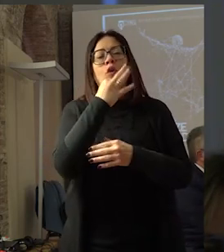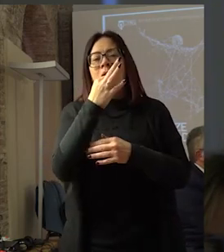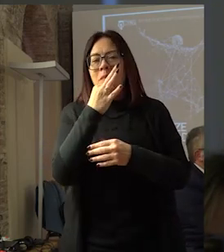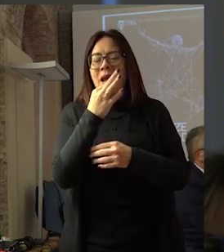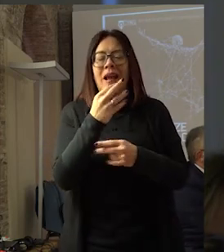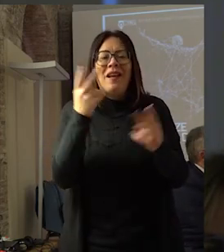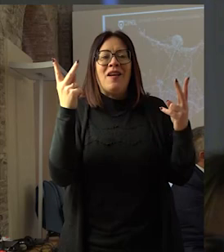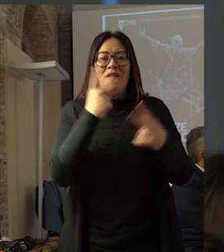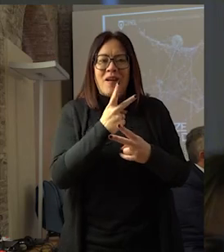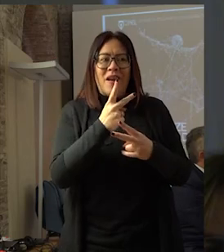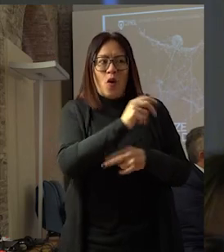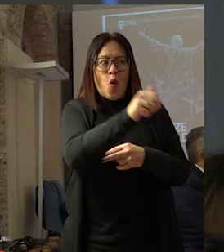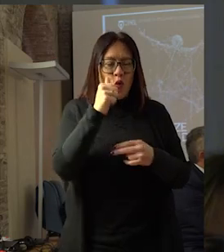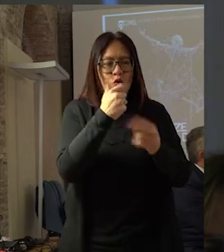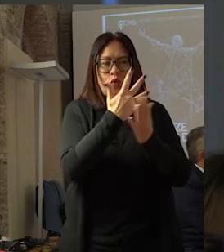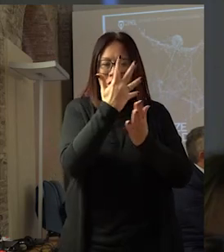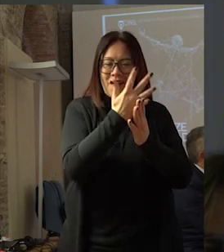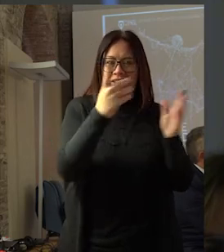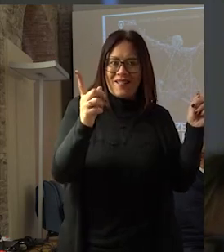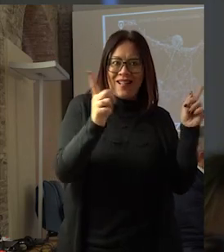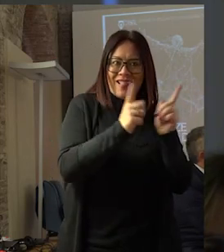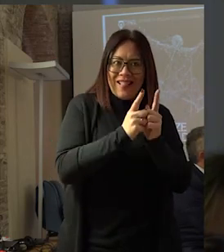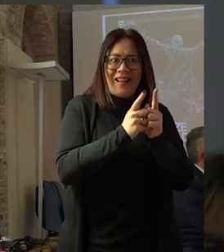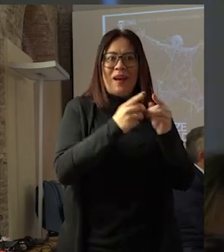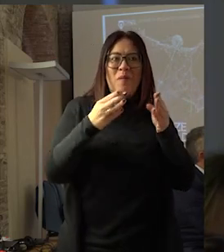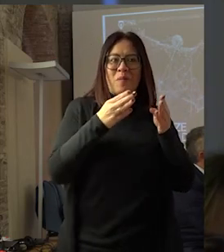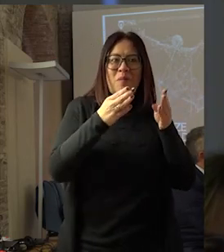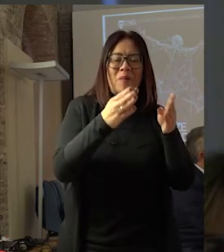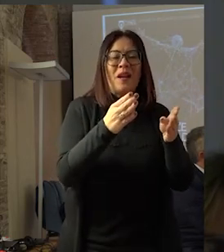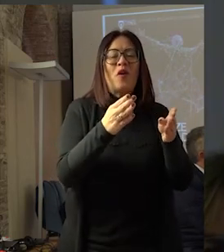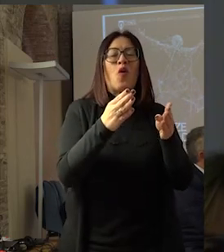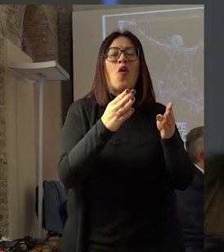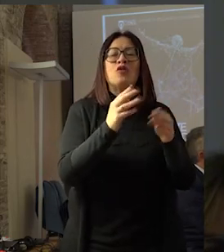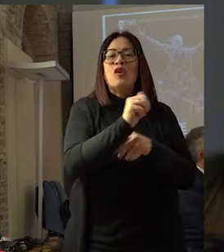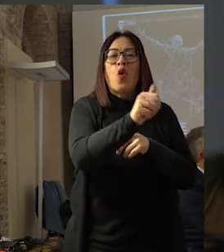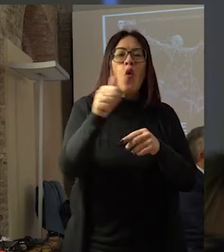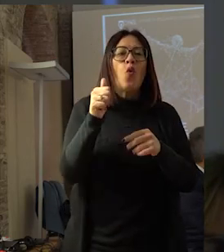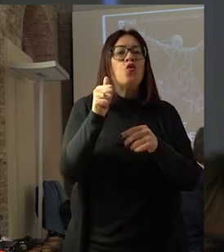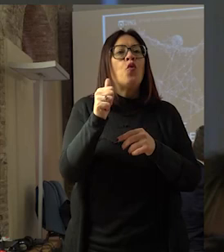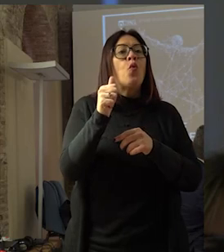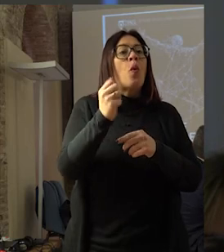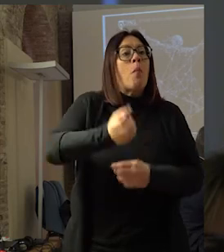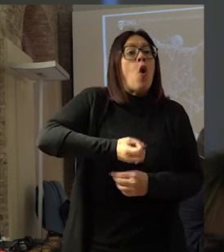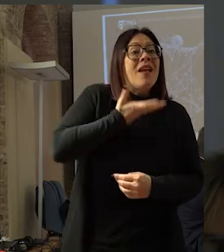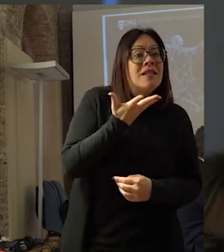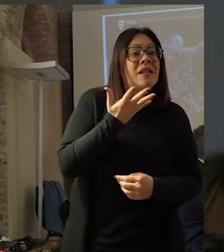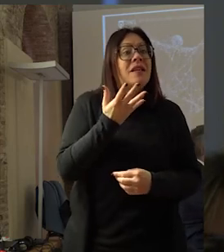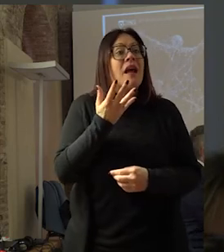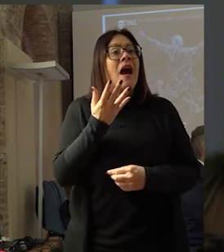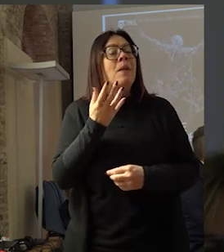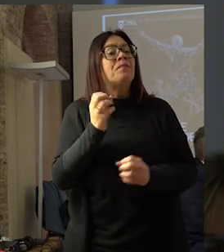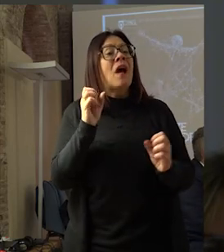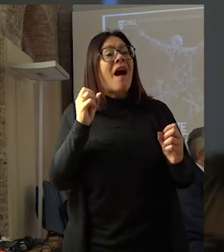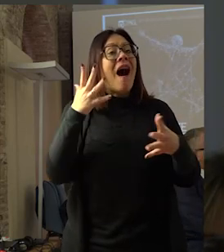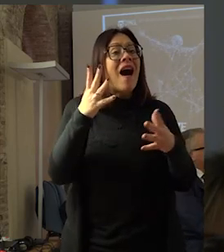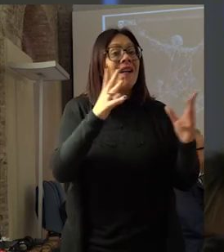presto direttamente anche questi percorsi nella letteratura, nella poesia, nell'arte figurativa, ma